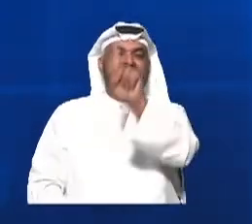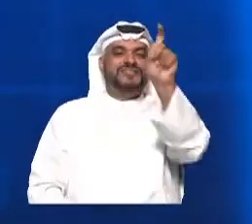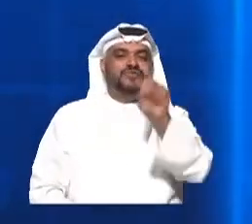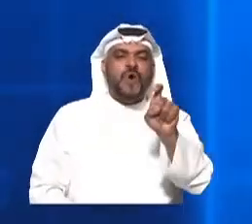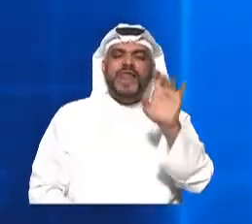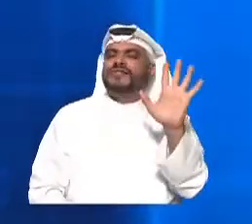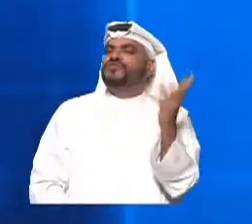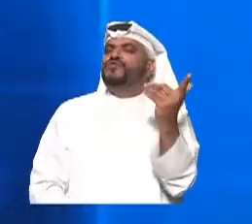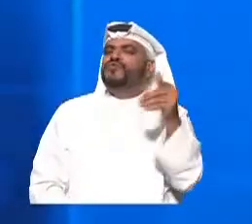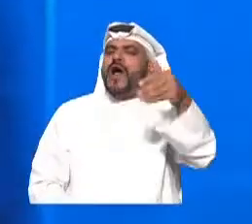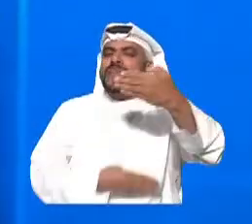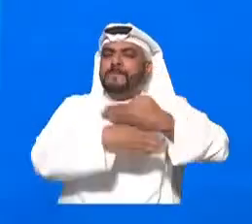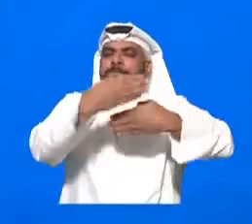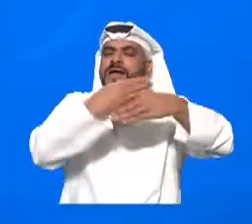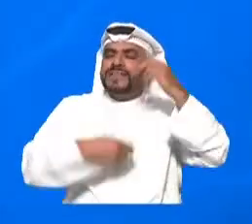فكرة عن هذا المشروع.